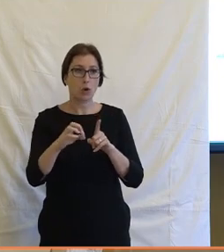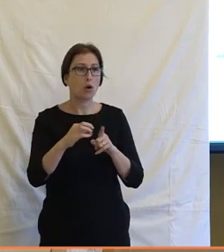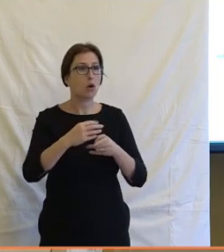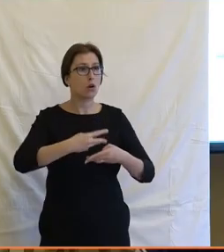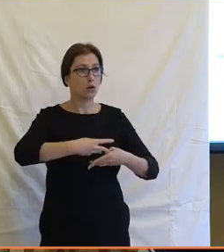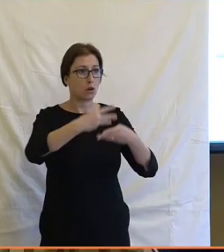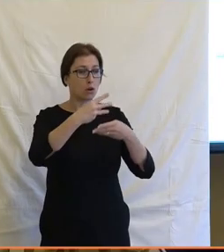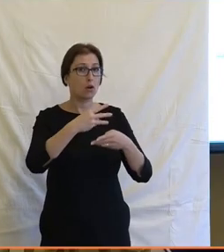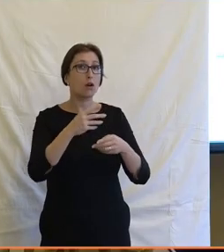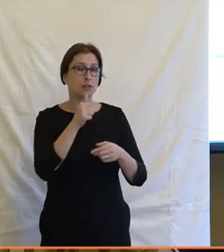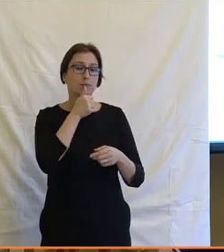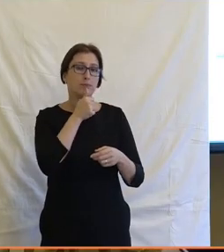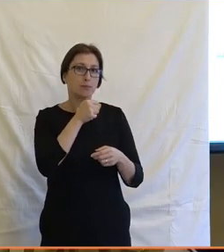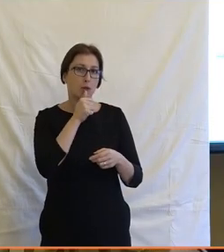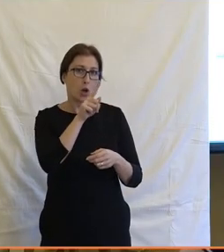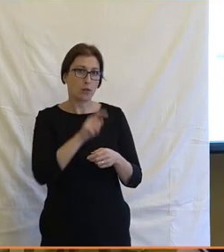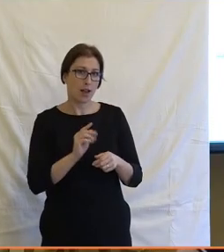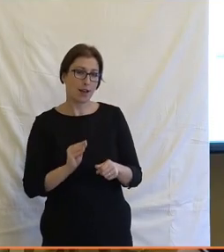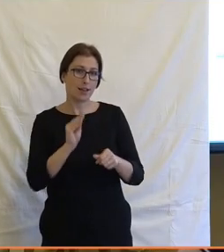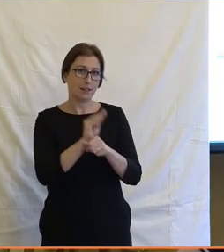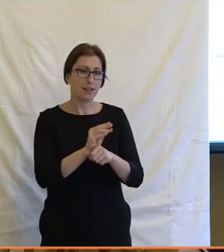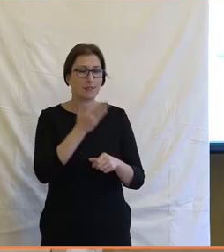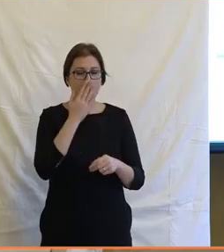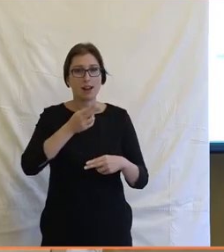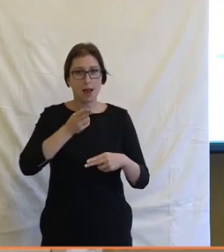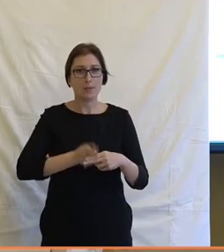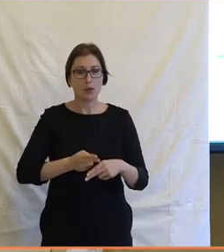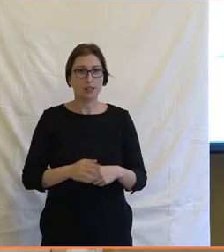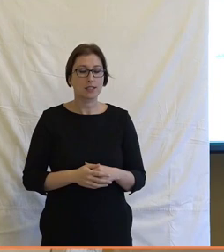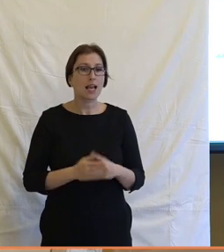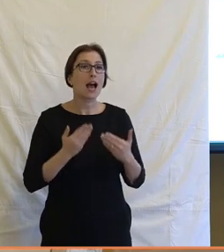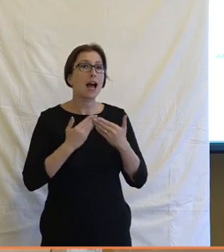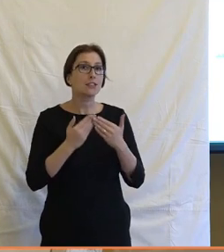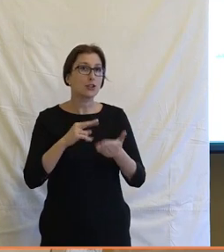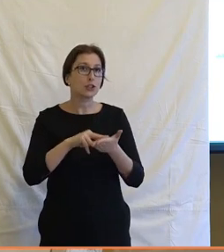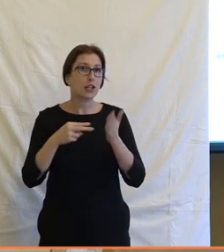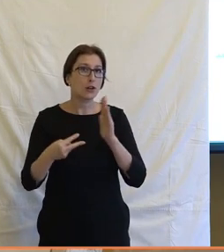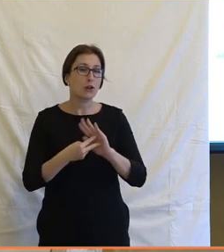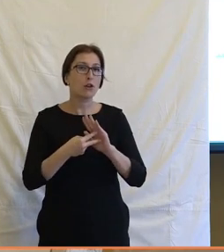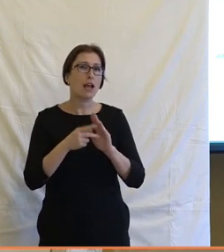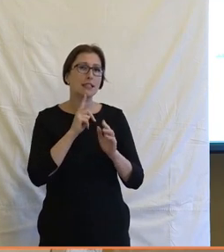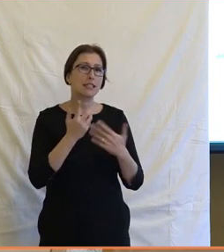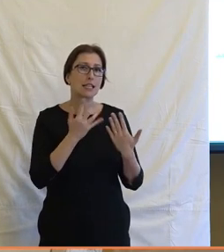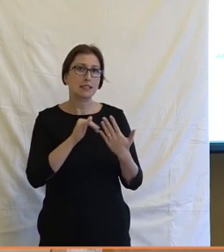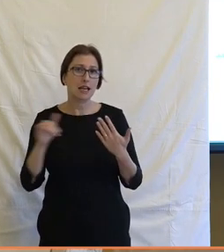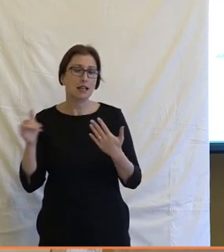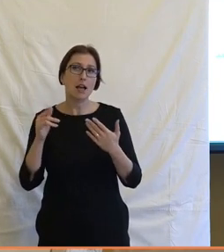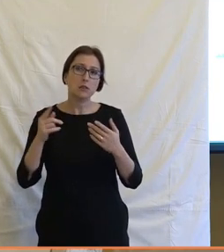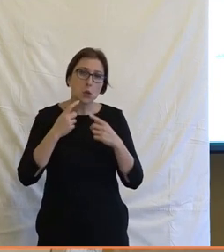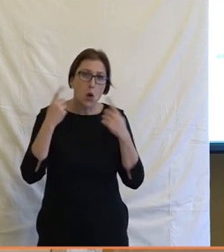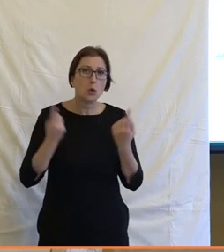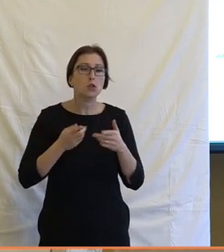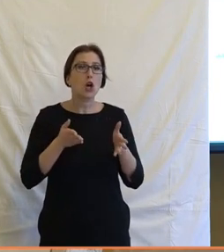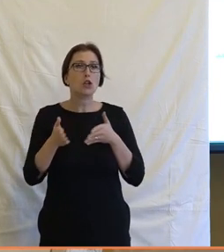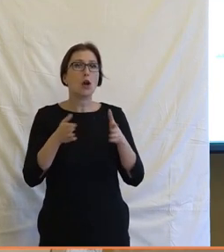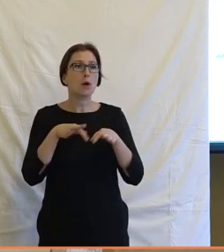otázky. Ano, tady ještě jedna přibyla a ta bude poslední. Jako asistenční technologie se alespoň 10 let zkoumá nasazení robotických loutek